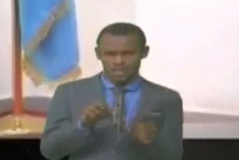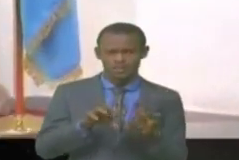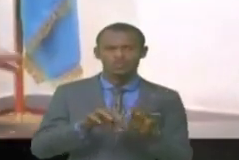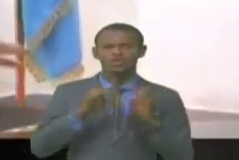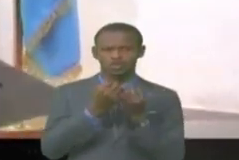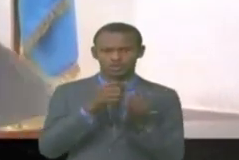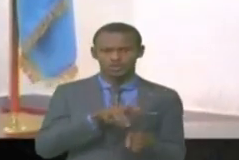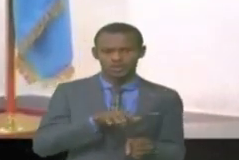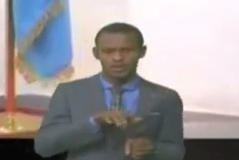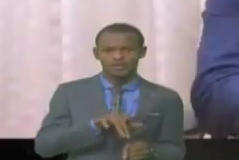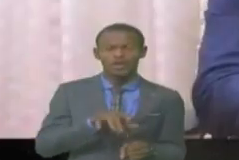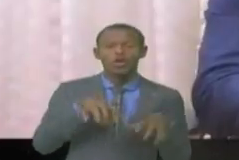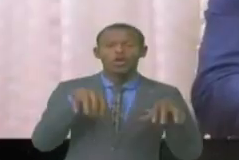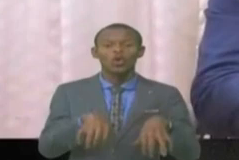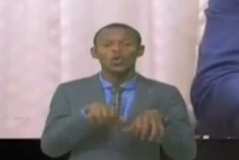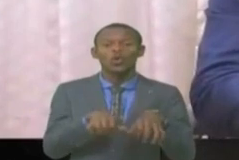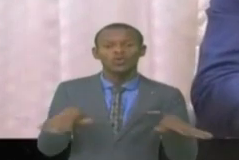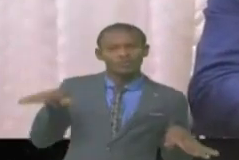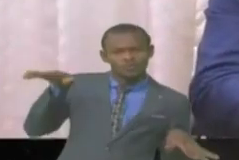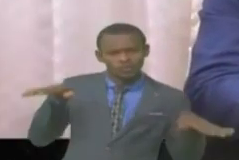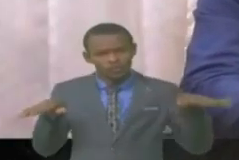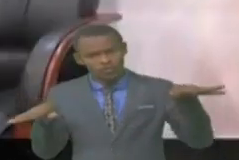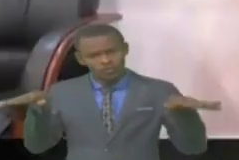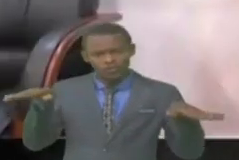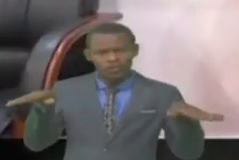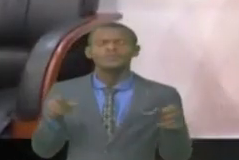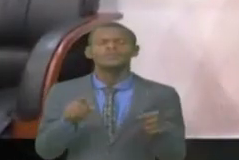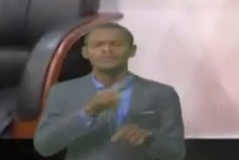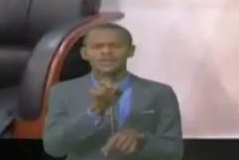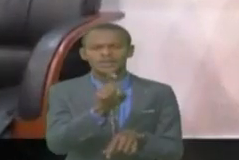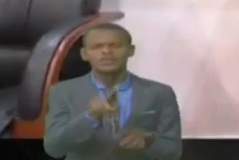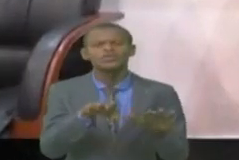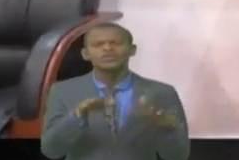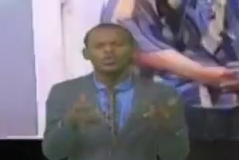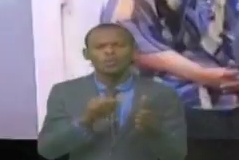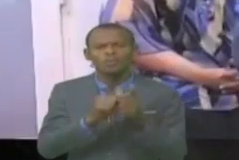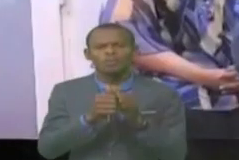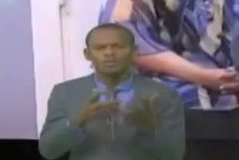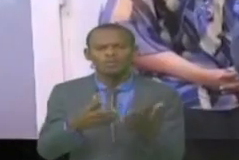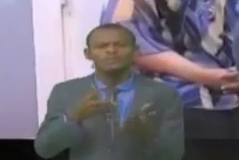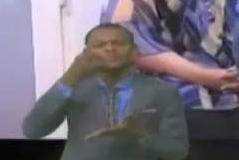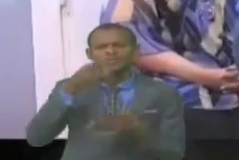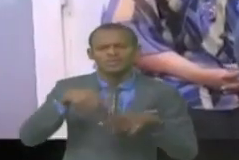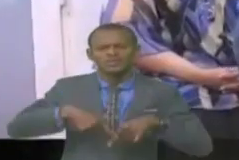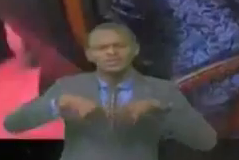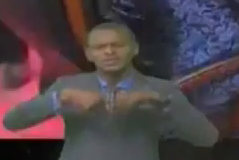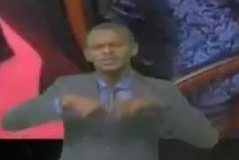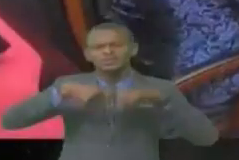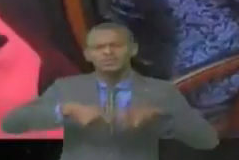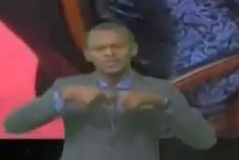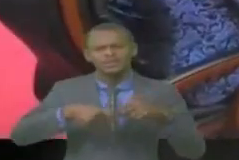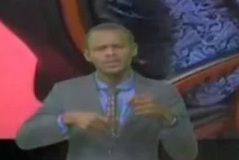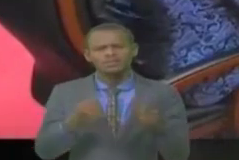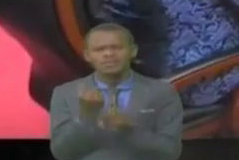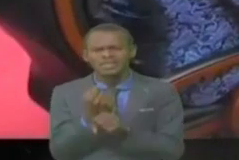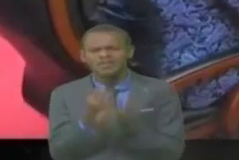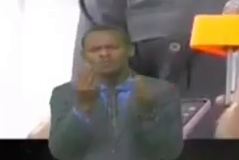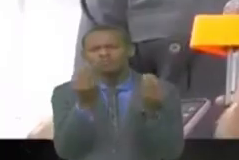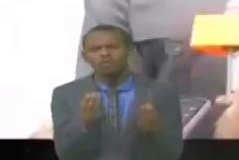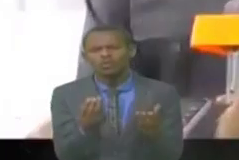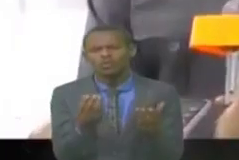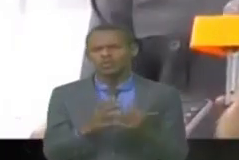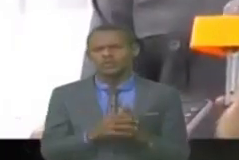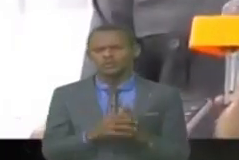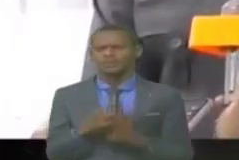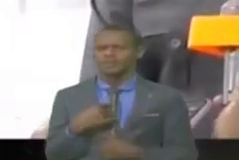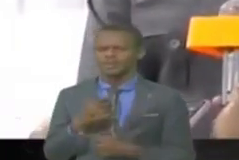au lendemain de l'annonce de l'interruption momentanée des activités de cette compagnie nationale d'aviation sur toute l'étendue du territoire national. La